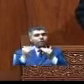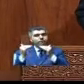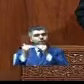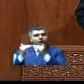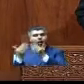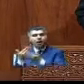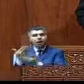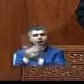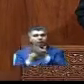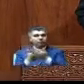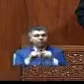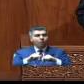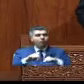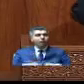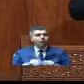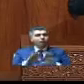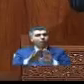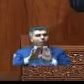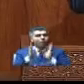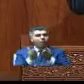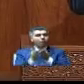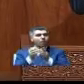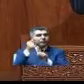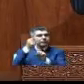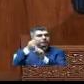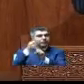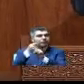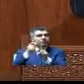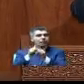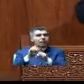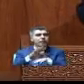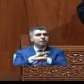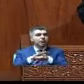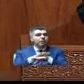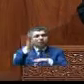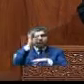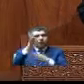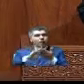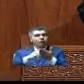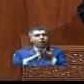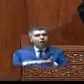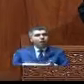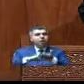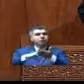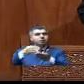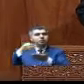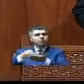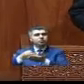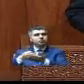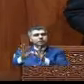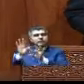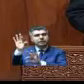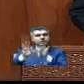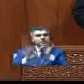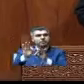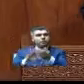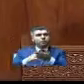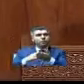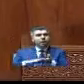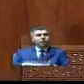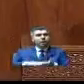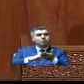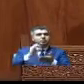وخطة استراتيجية تشاركية جريئة بجانب الإرادة السياسية الحقيقة التي